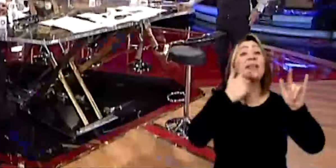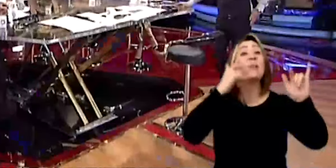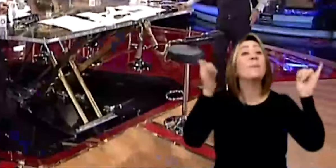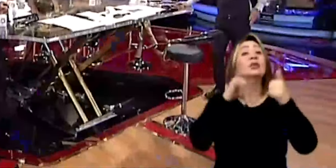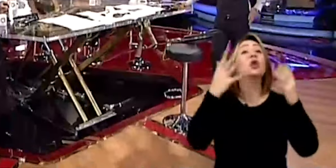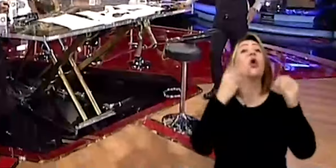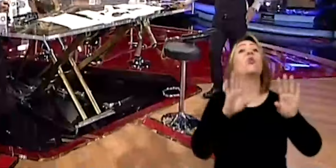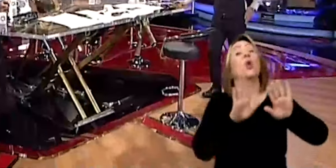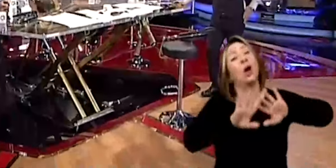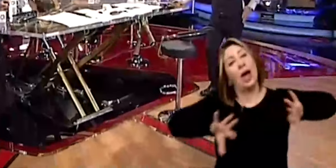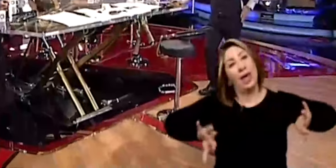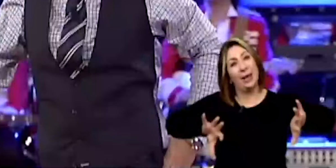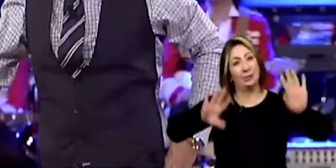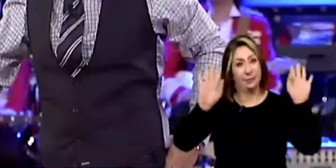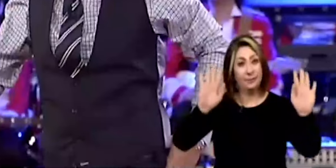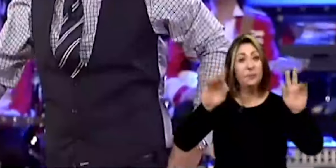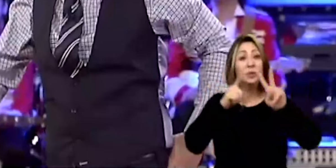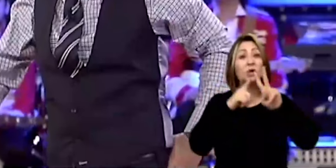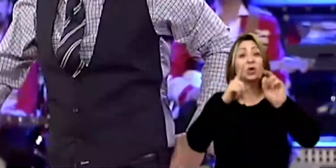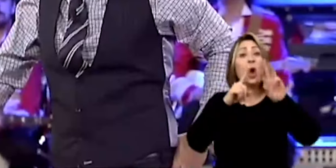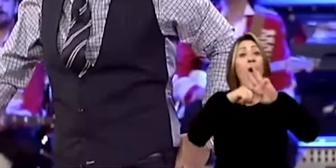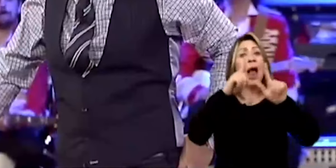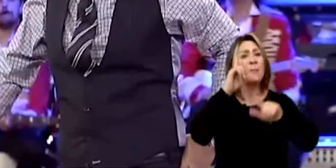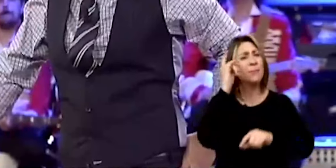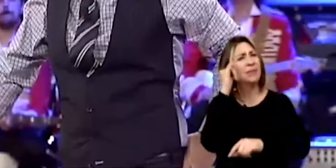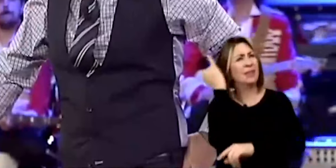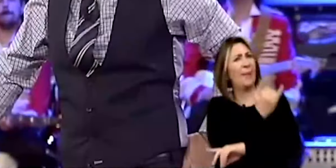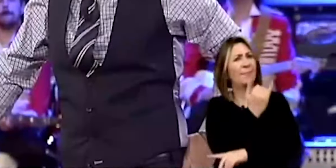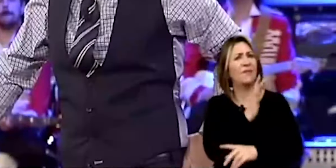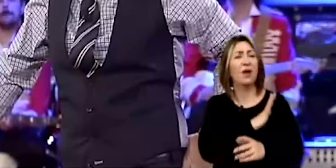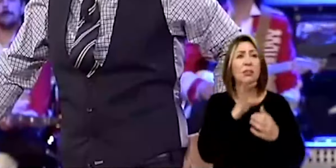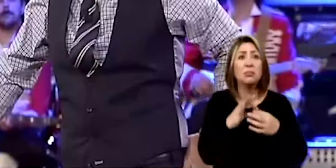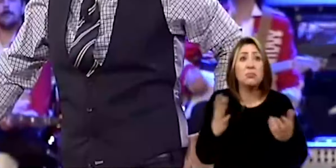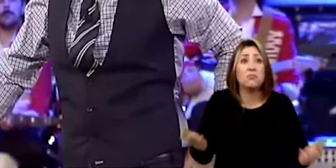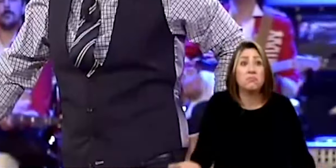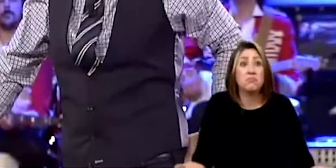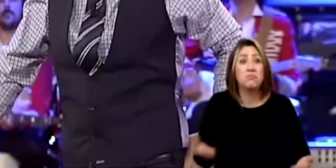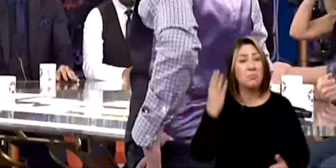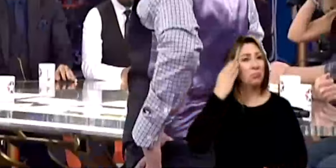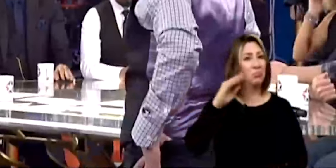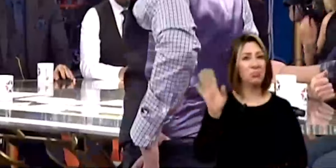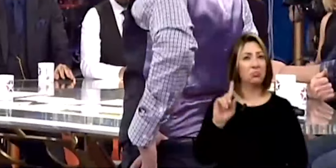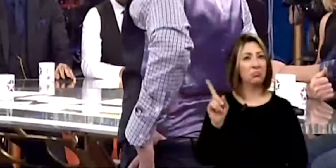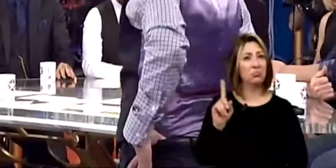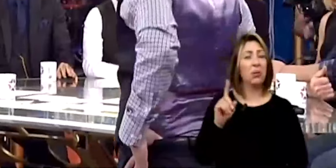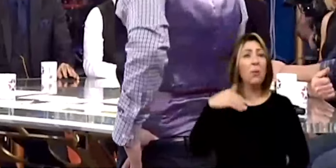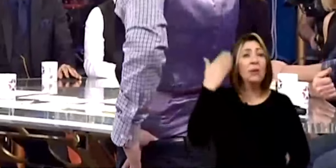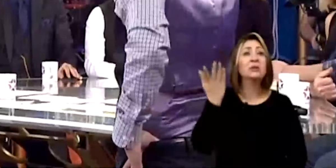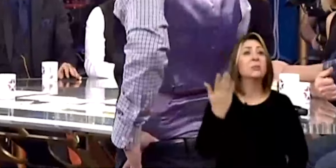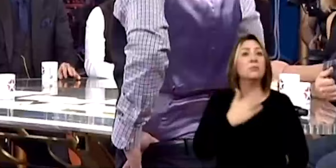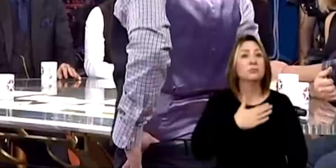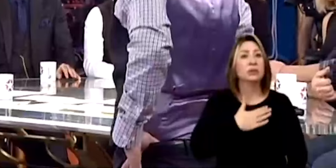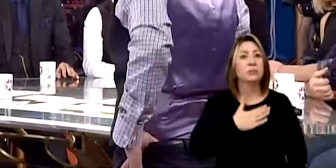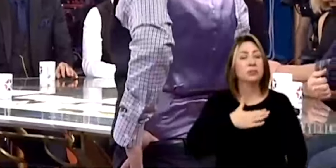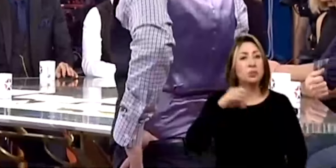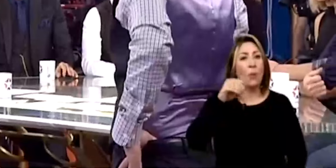Her neyse. Evet fakat Noel Baba'ya karşı bir tepki var. Neden olduğunu da anlamıyorum. Noel Baba başkasının değil ki. Noel Baba